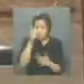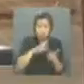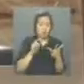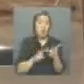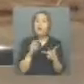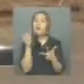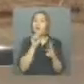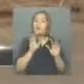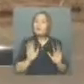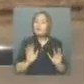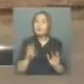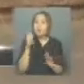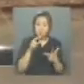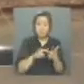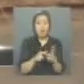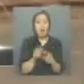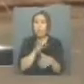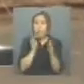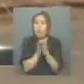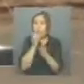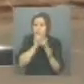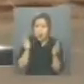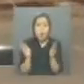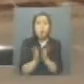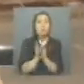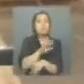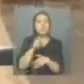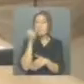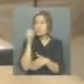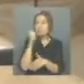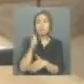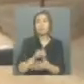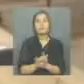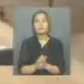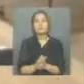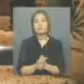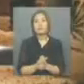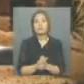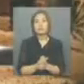ยี่ยมอัลบั้มร็อกยอดเยี่ยมและมิวสิกวิดีโอขนาดยาวยอดเยี่ยม